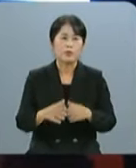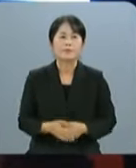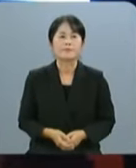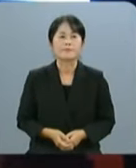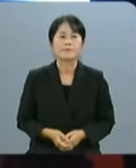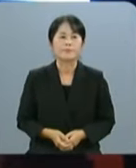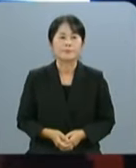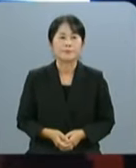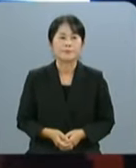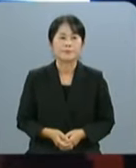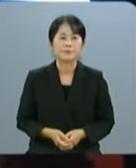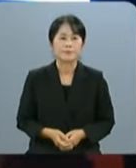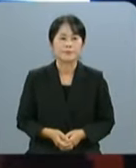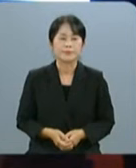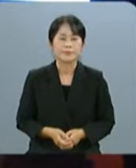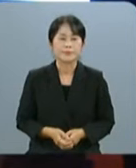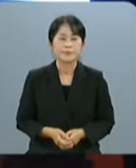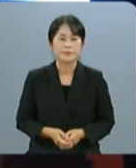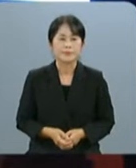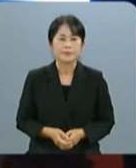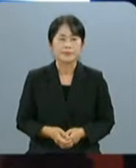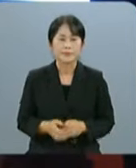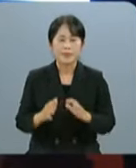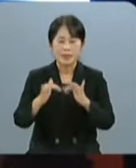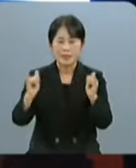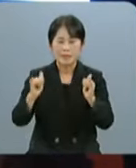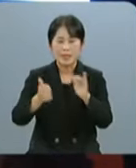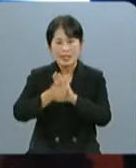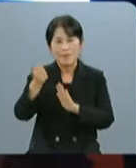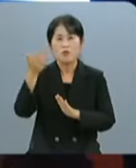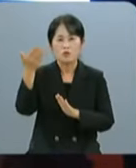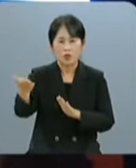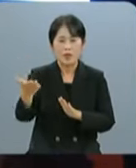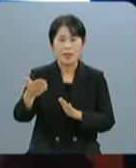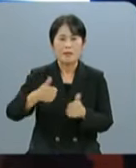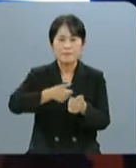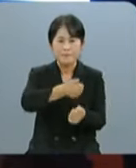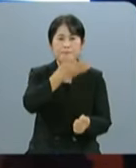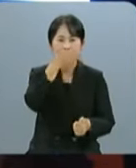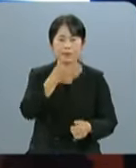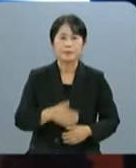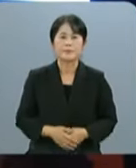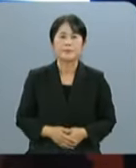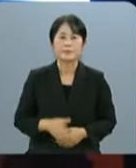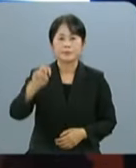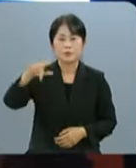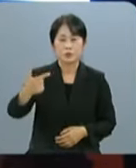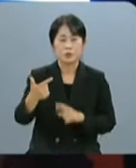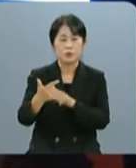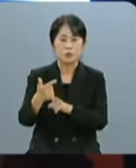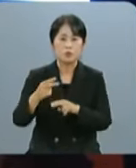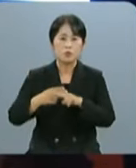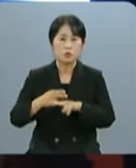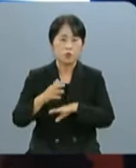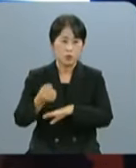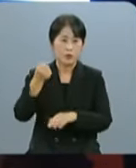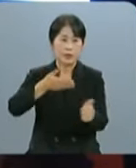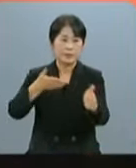네, 네. 모든 사람들의 희망을 키우겠다. 압도를 할 겁니다. 잘 알겠습니다. 네. 윤석열 후보 네. 주도권 토론 시작하세요.